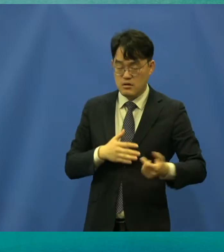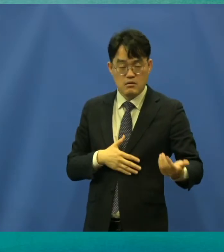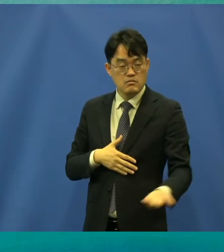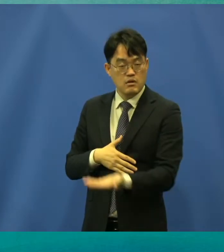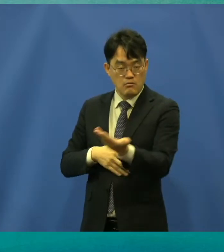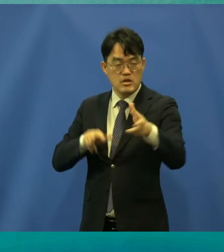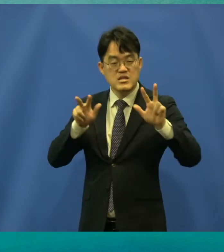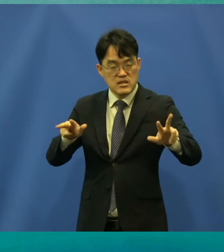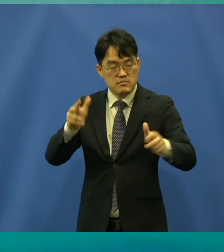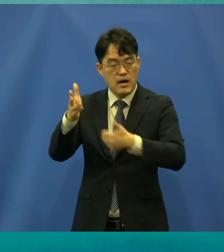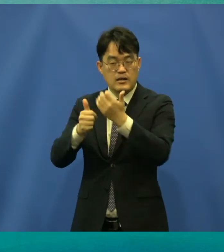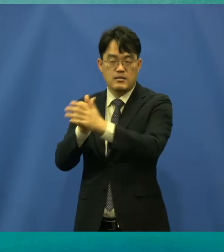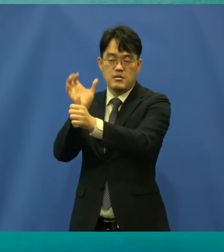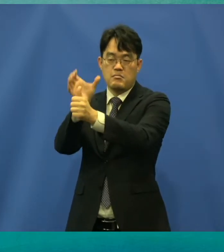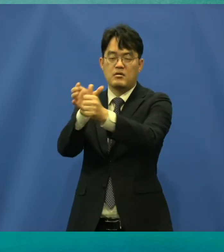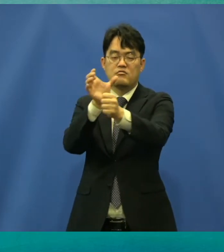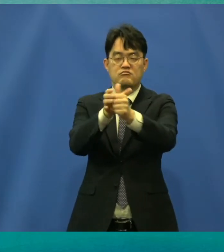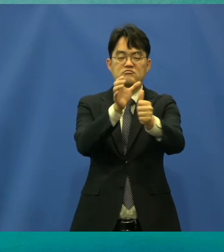다하는